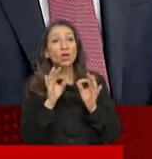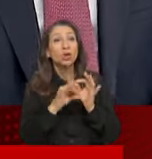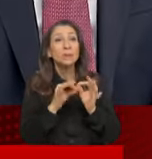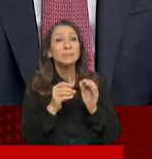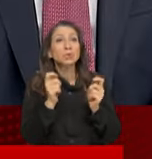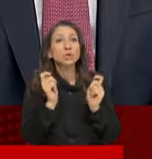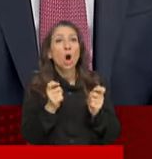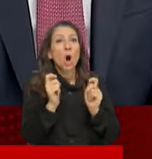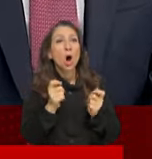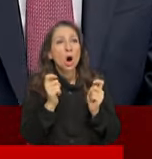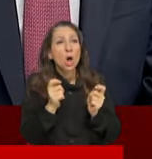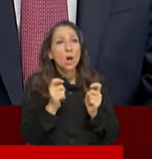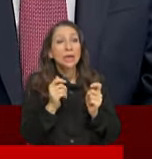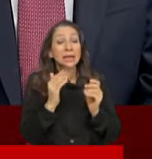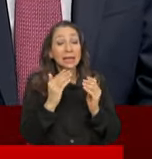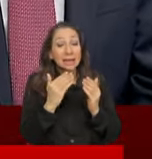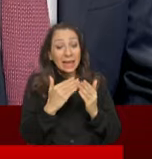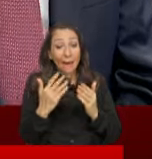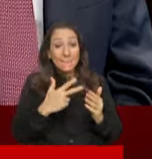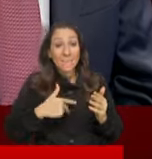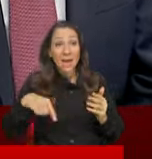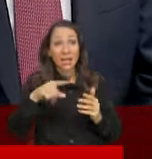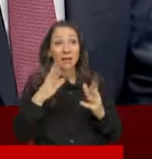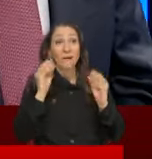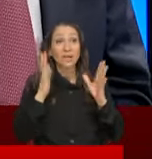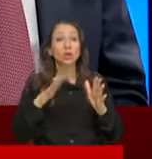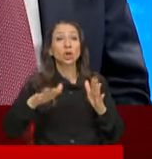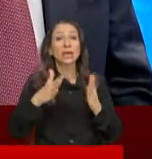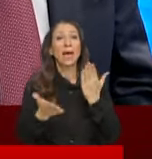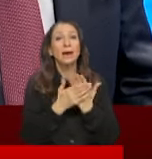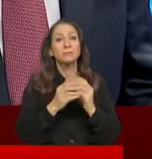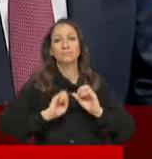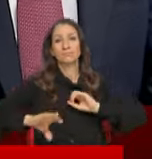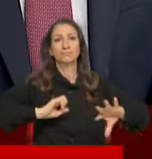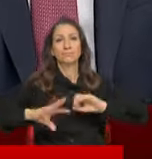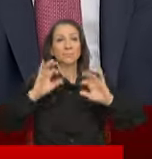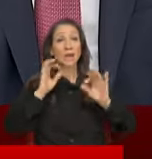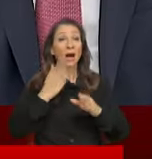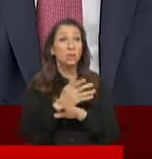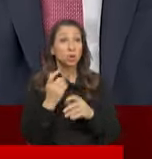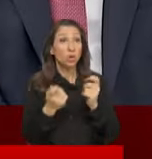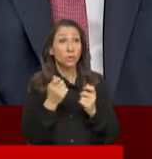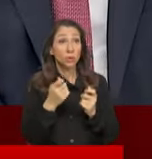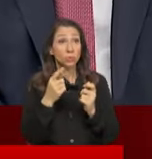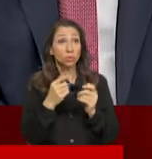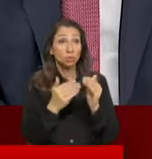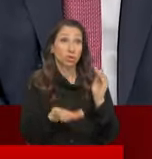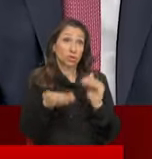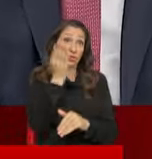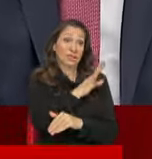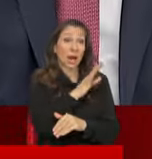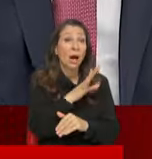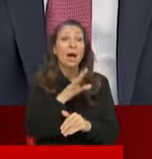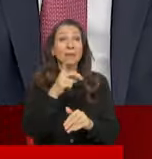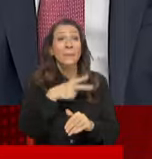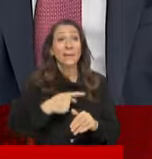zorlaştıkça giderek belediyeler daha çok sosyal yardım yapmaya başladı Aslında Aslı görevleri bunun ötesinde Yani